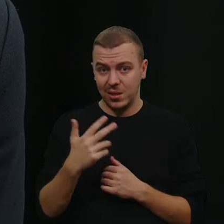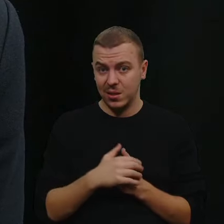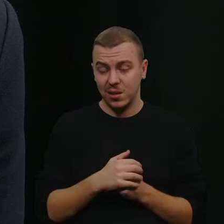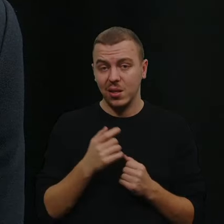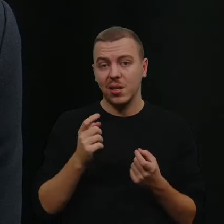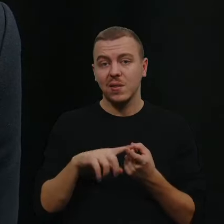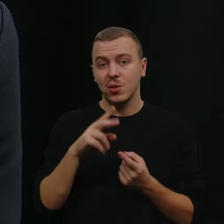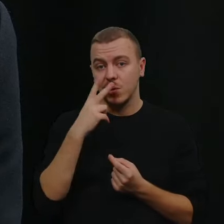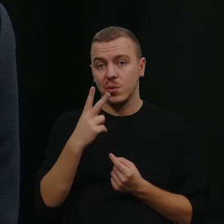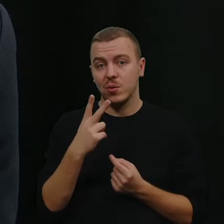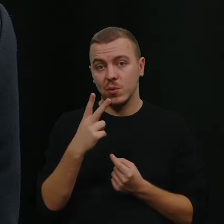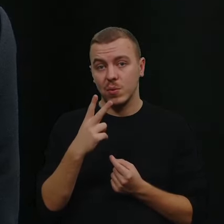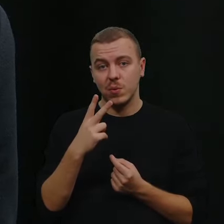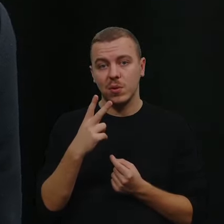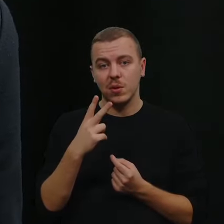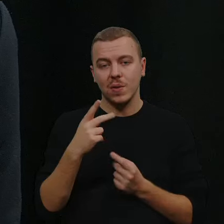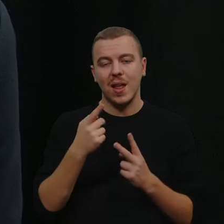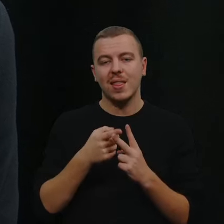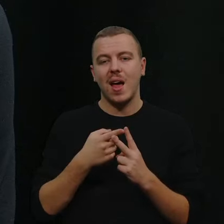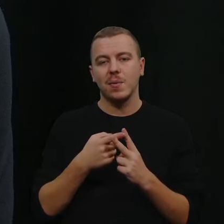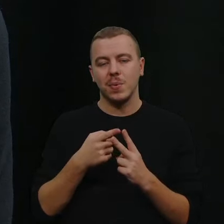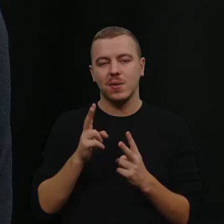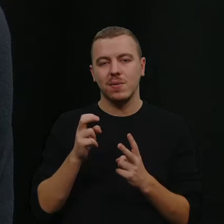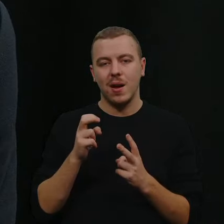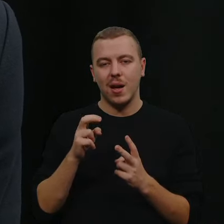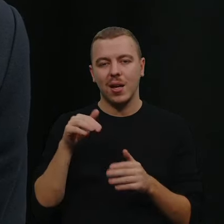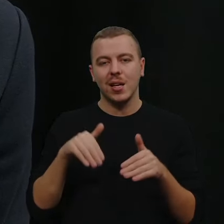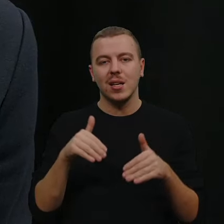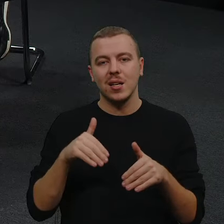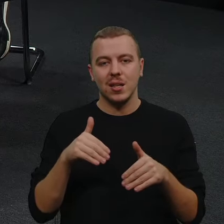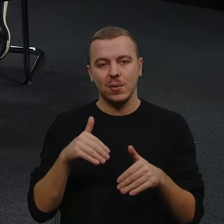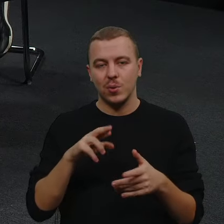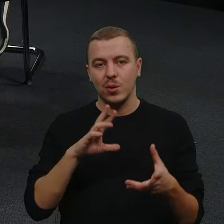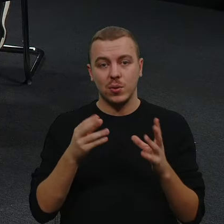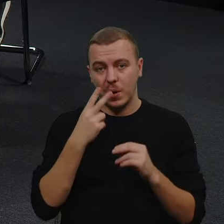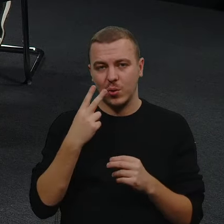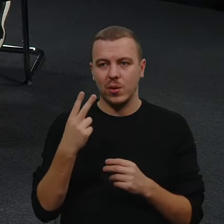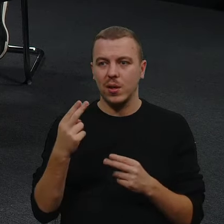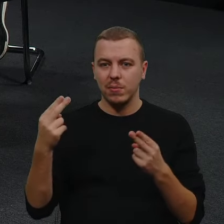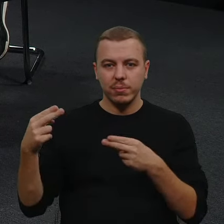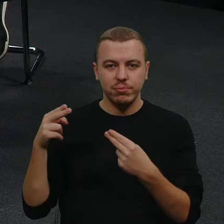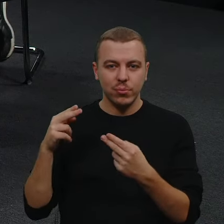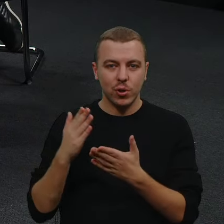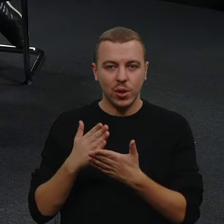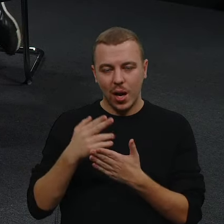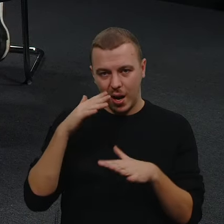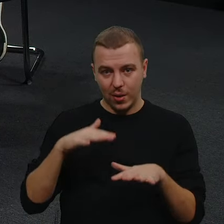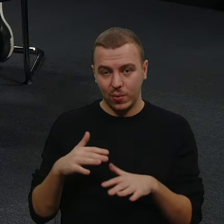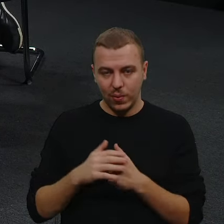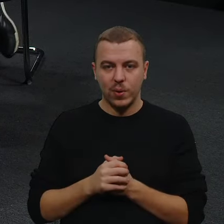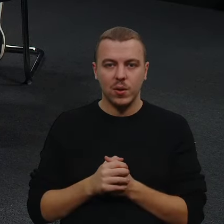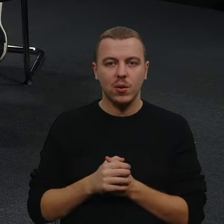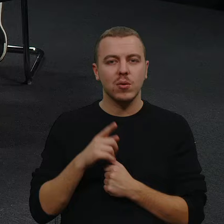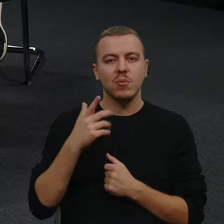į dabartinius tarpinius rinkimų rezultatus, matant būsimas dvikovas Lietuvoje,